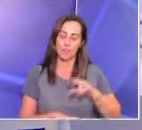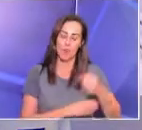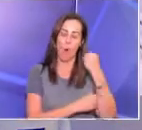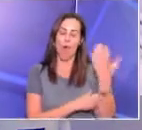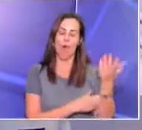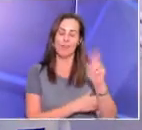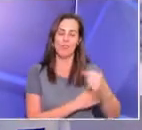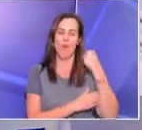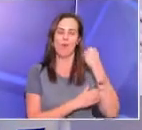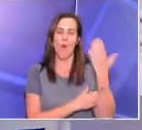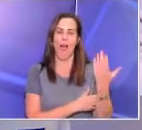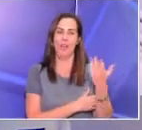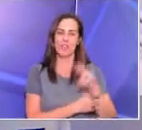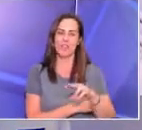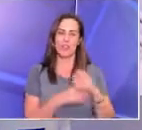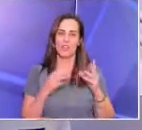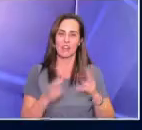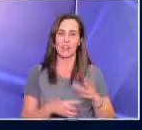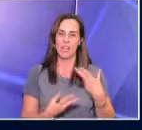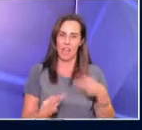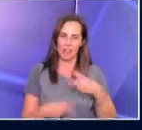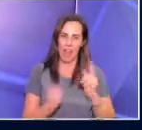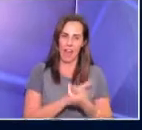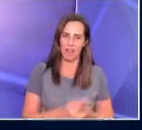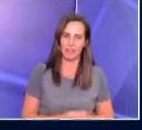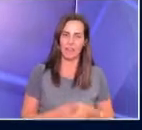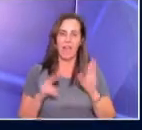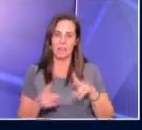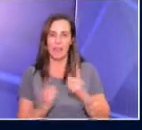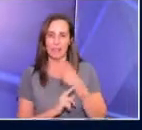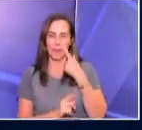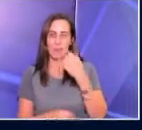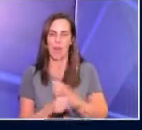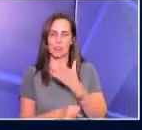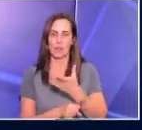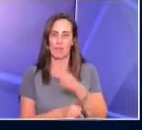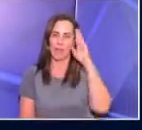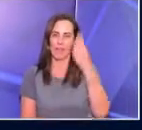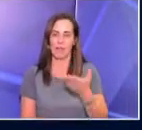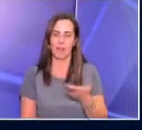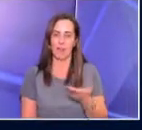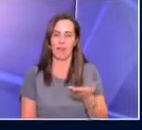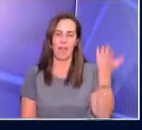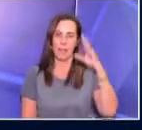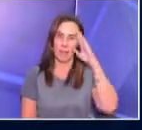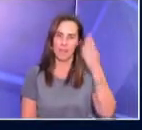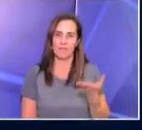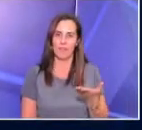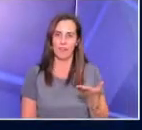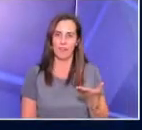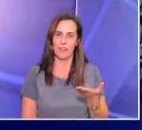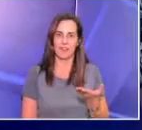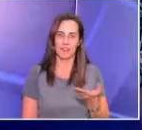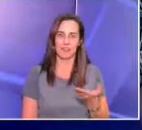לו מנגנון. תודה רבה. אז אפשר להחליף אותו. לא, אפשר. תראה מה עשו בחיפה. איך? חיפה,